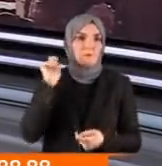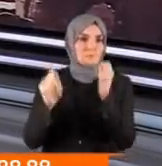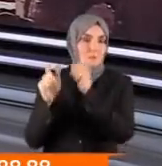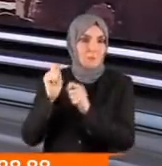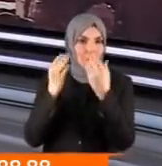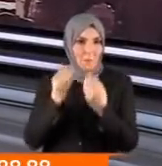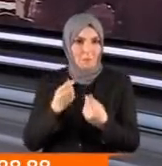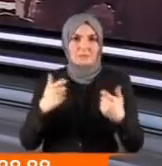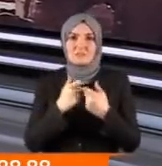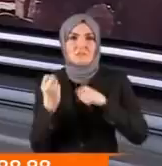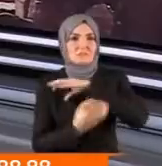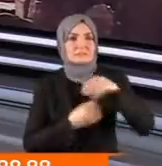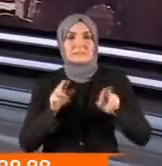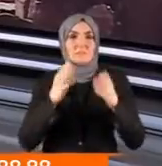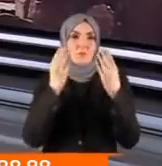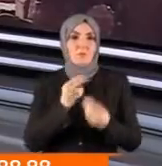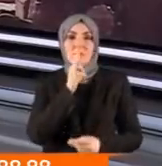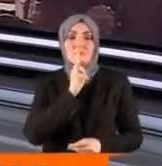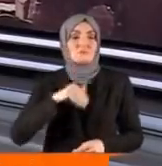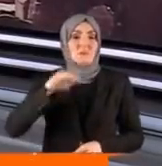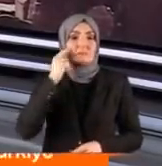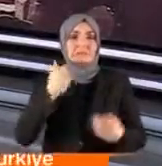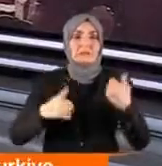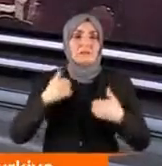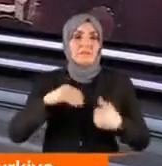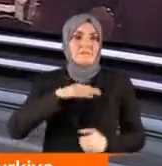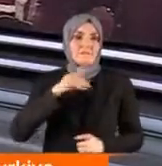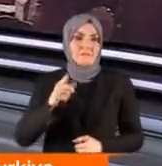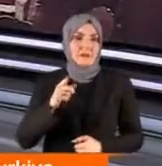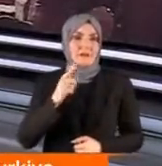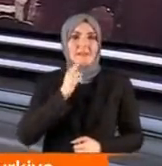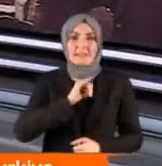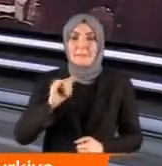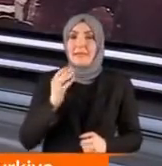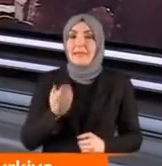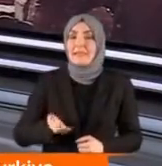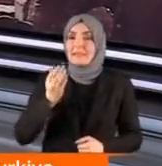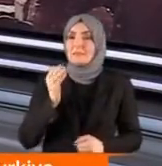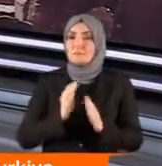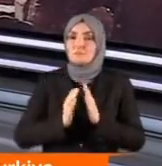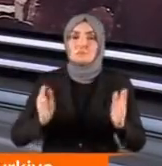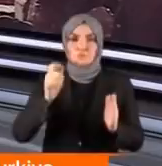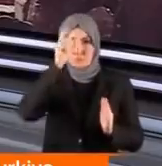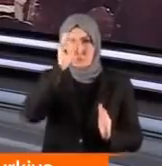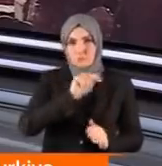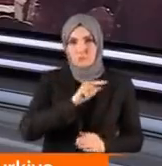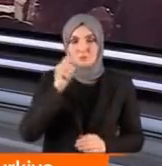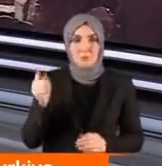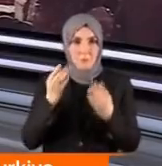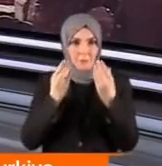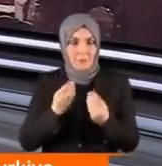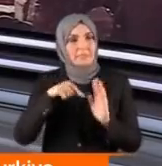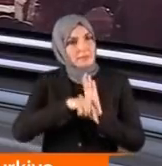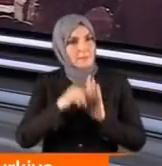fazla kişi yaralandı saldırıya en büyük tepki yine Türkiye'den geldi ben size bakacağız Ama önce mescid-i